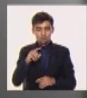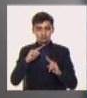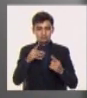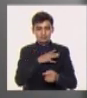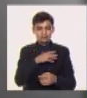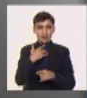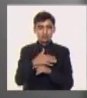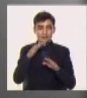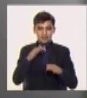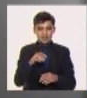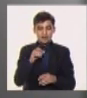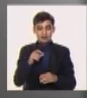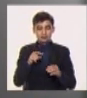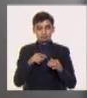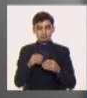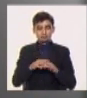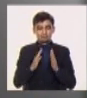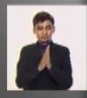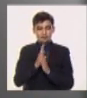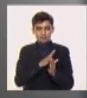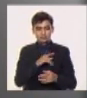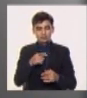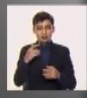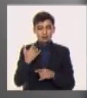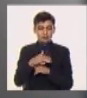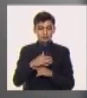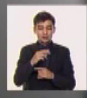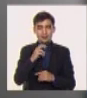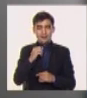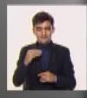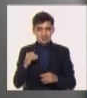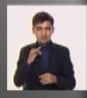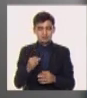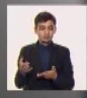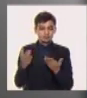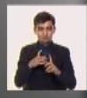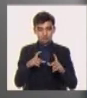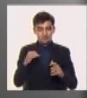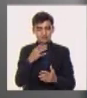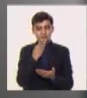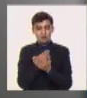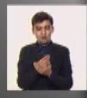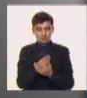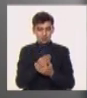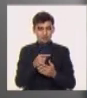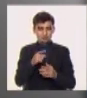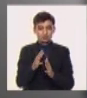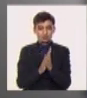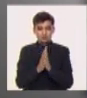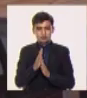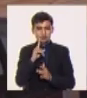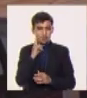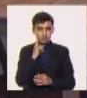аллее «Золотой квадрат» на газоне разместили летнее кафе и принимают посетителей, которые, в свою очередь, повреждают зеленые